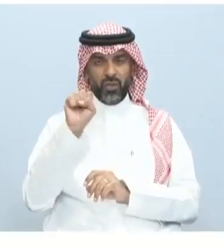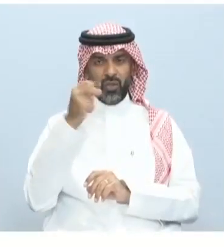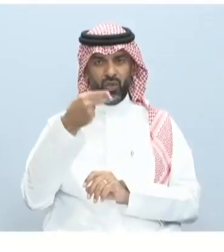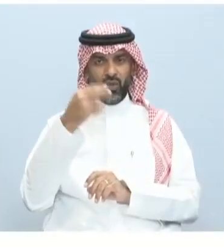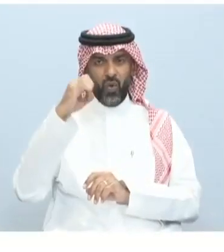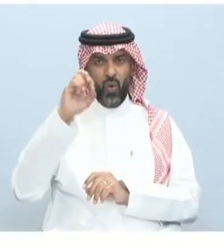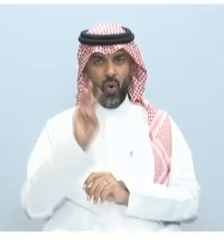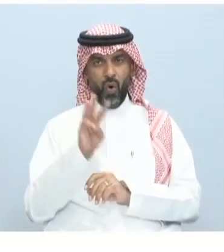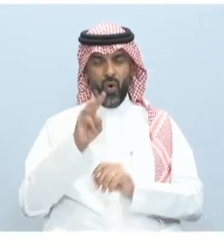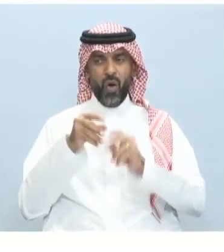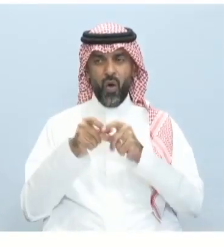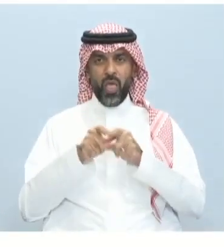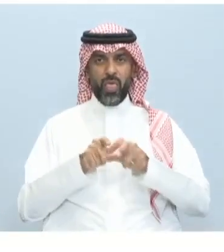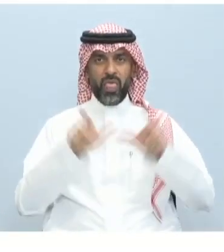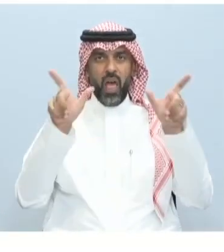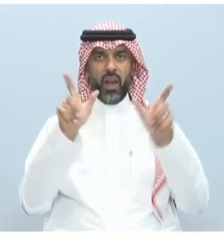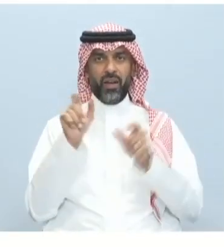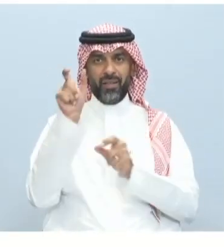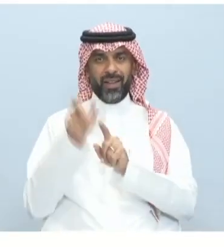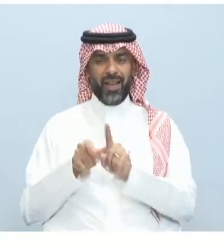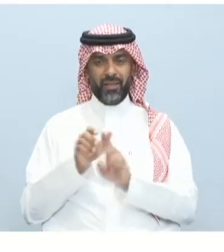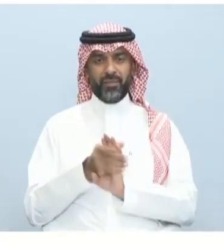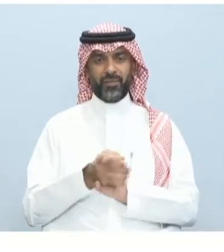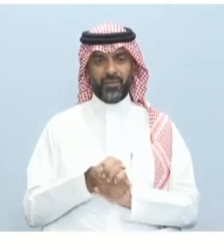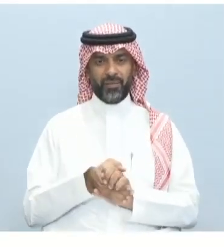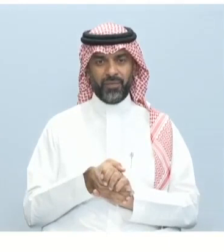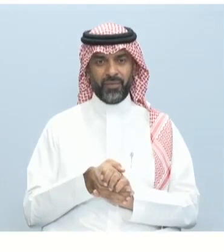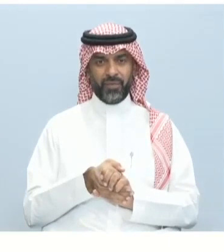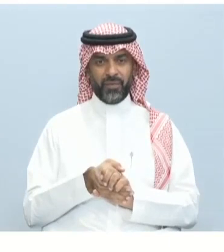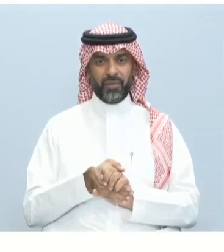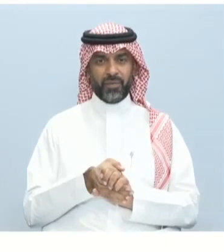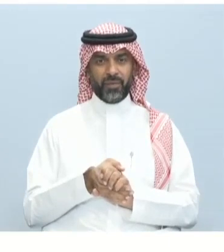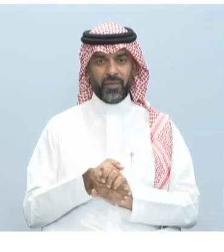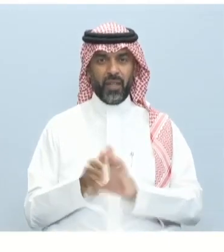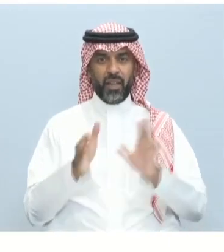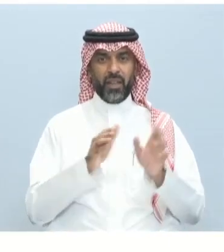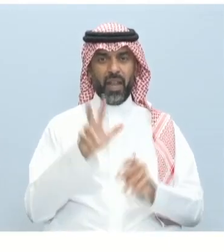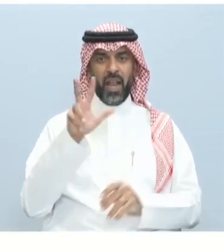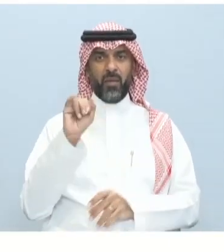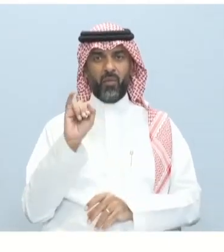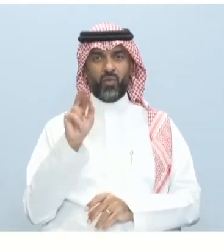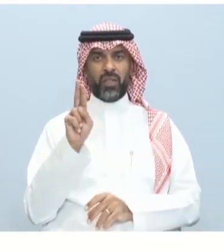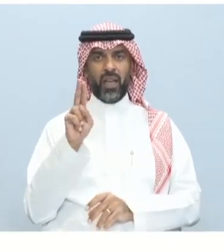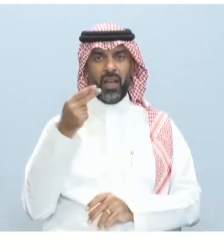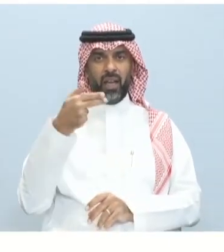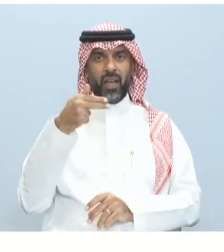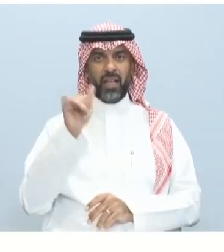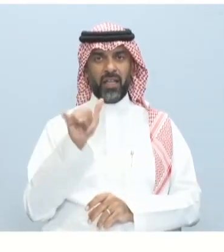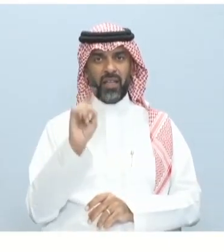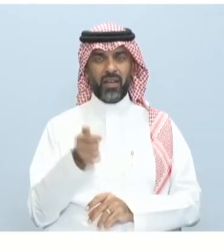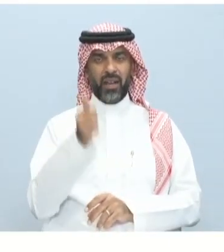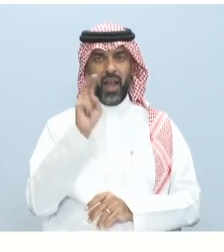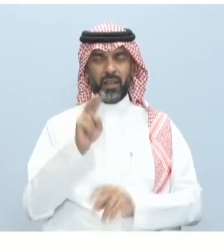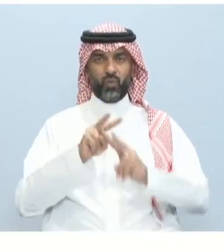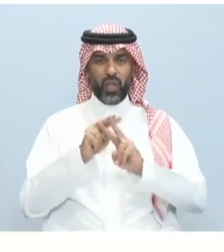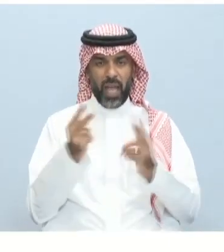بعد ذلك سنتعرف على المتغيرات أو الفايربلز. سنقوم في هذا البرنامج بتعريف